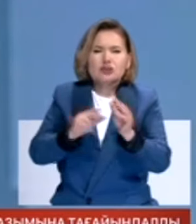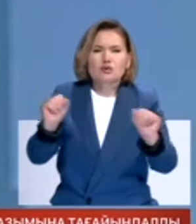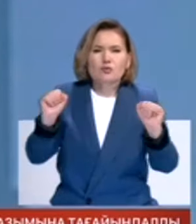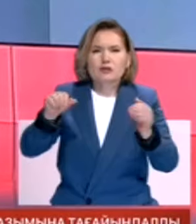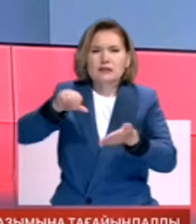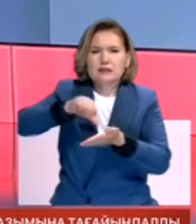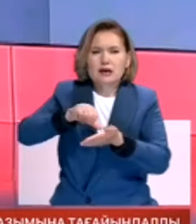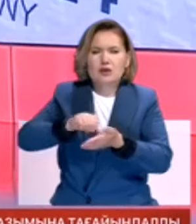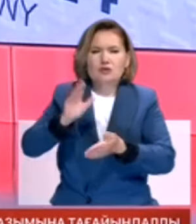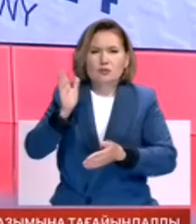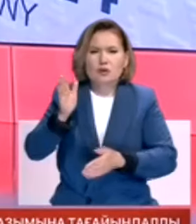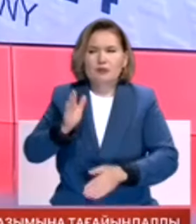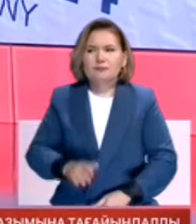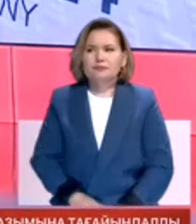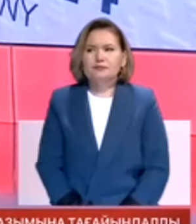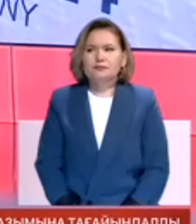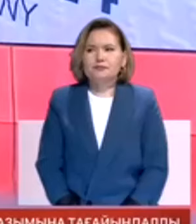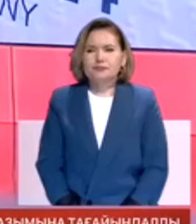түседі.